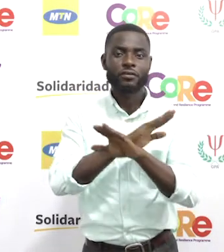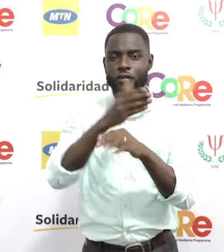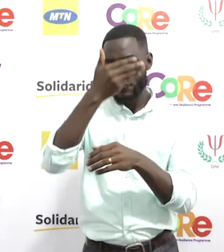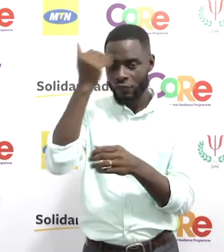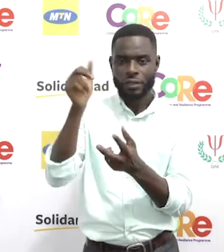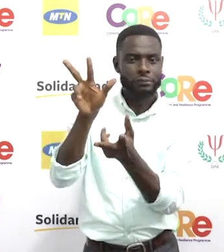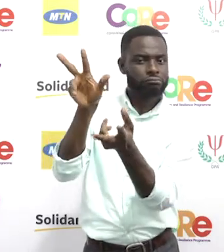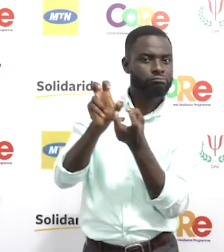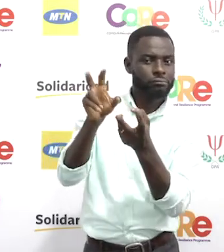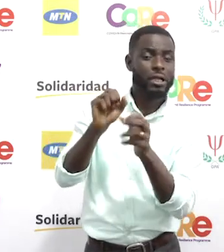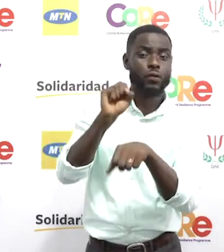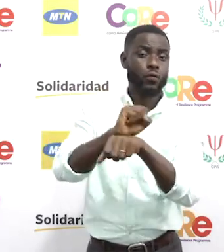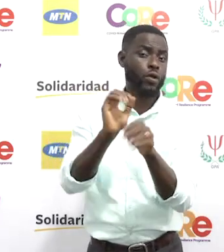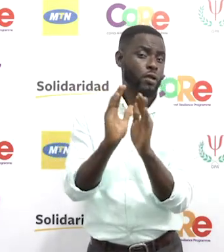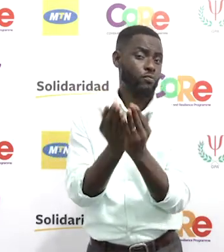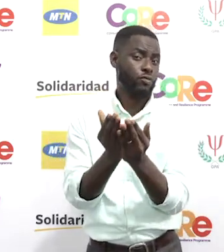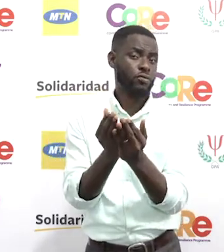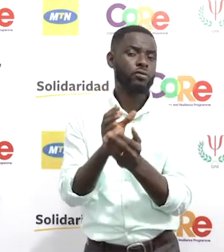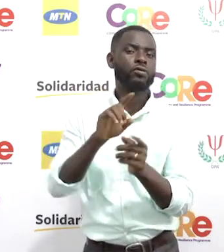ye neke fanehi.